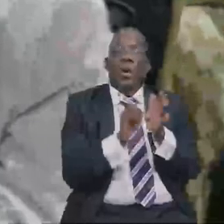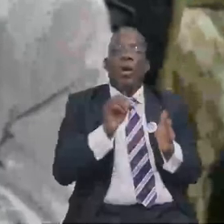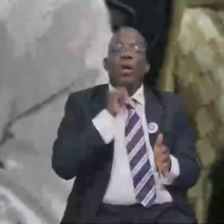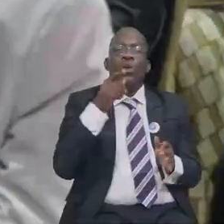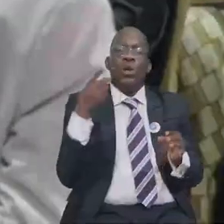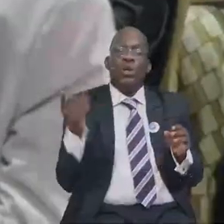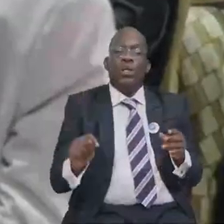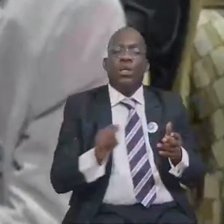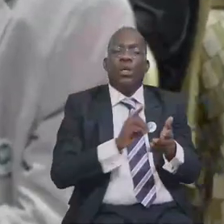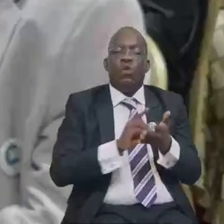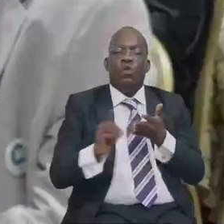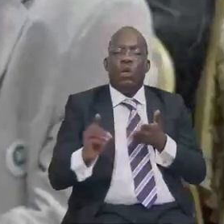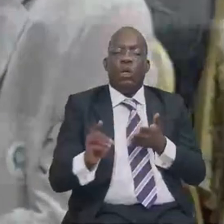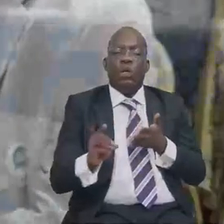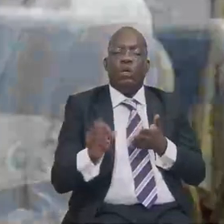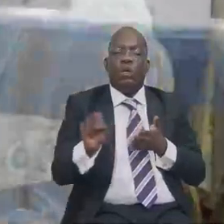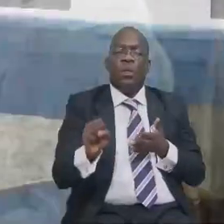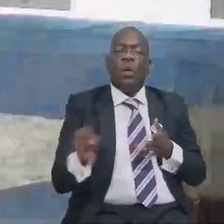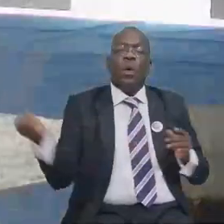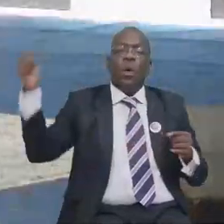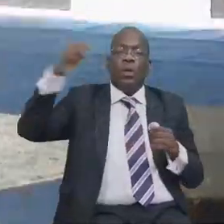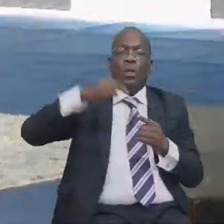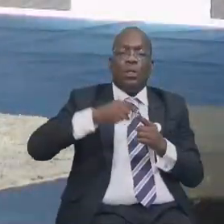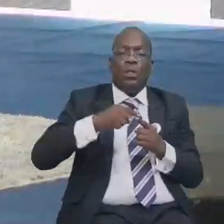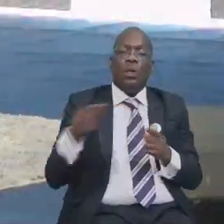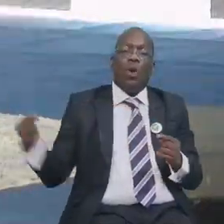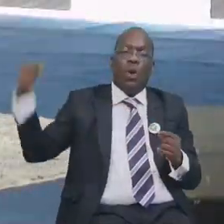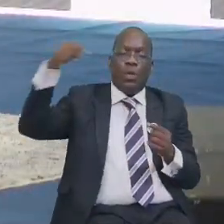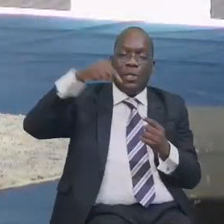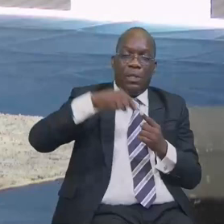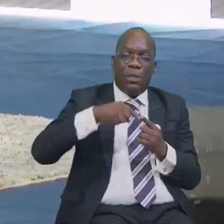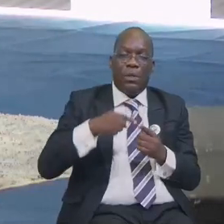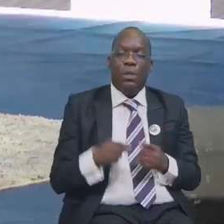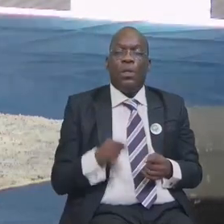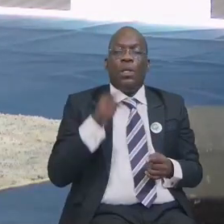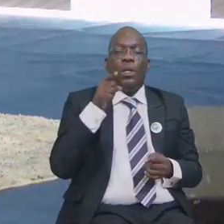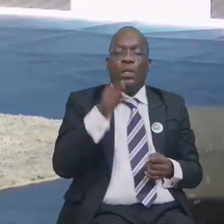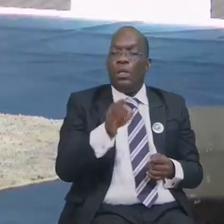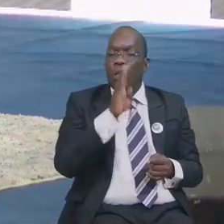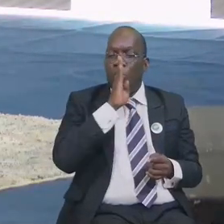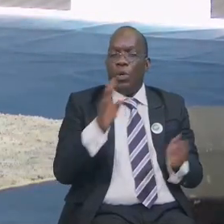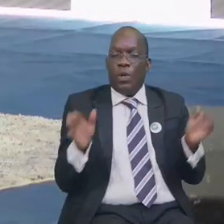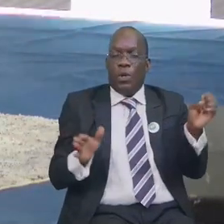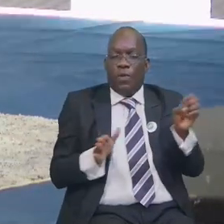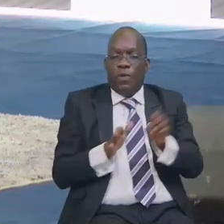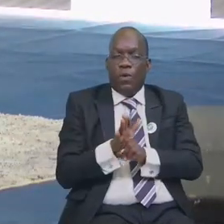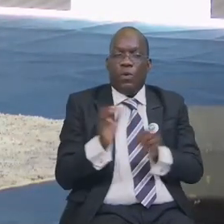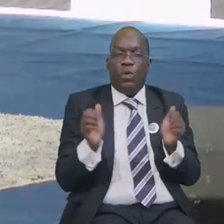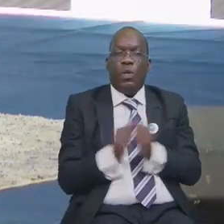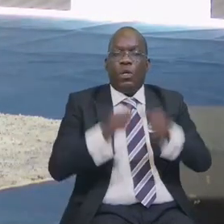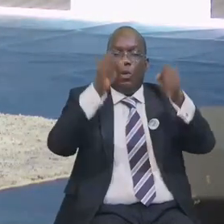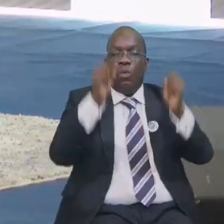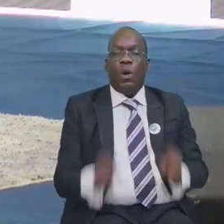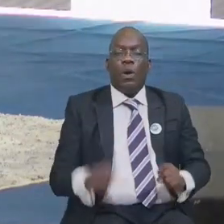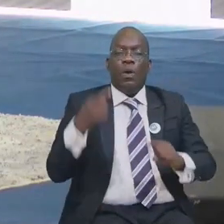Jusqu'à ce que vous soyez revêtus de la